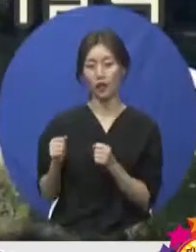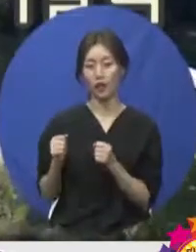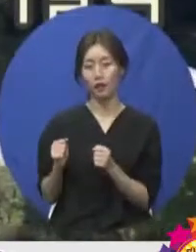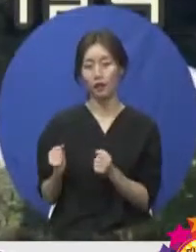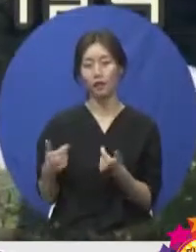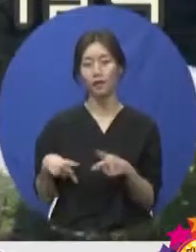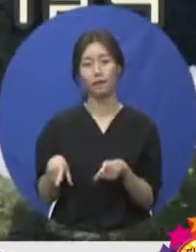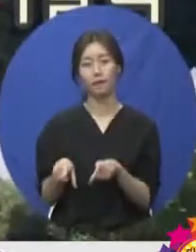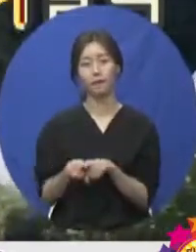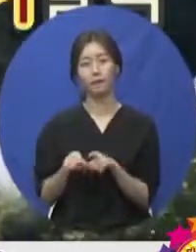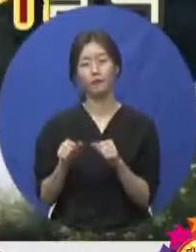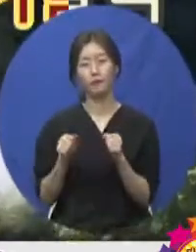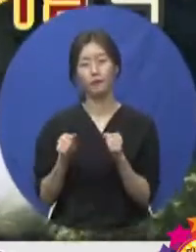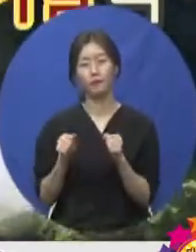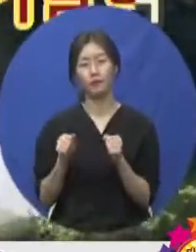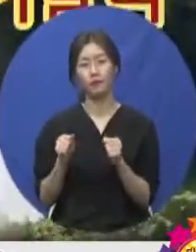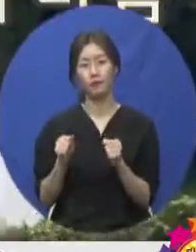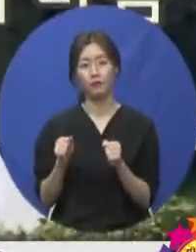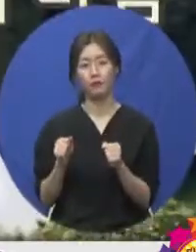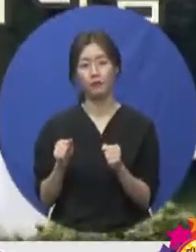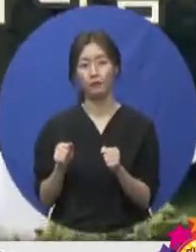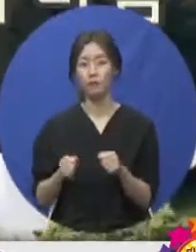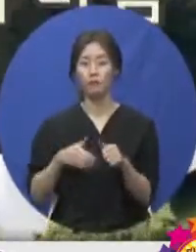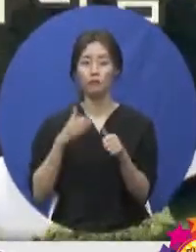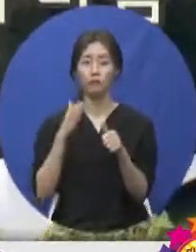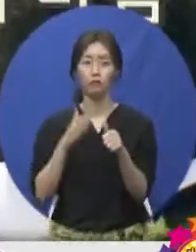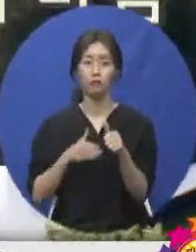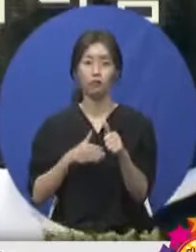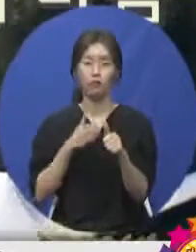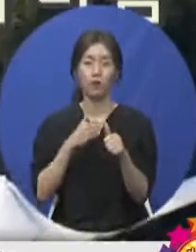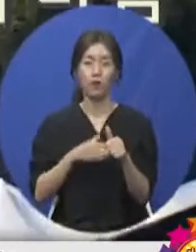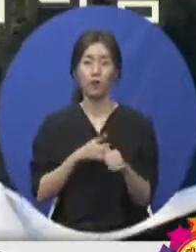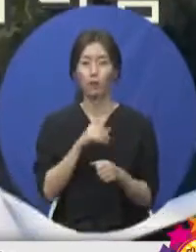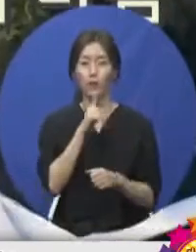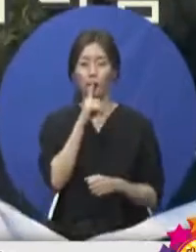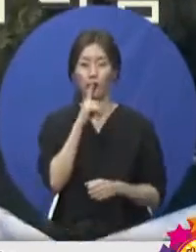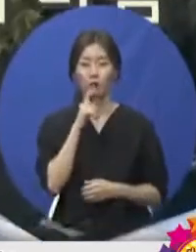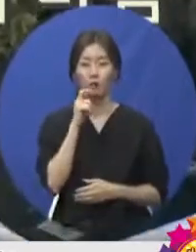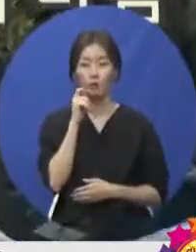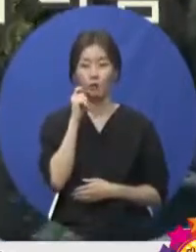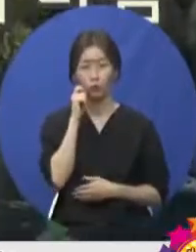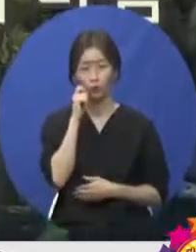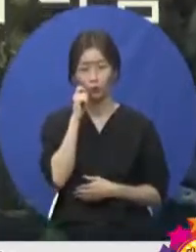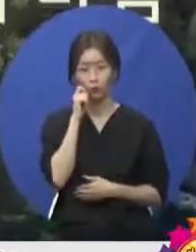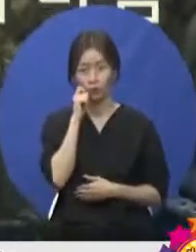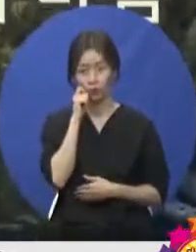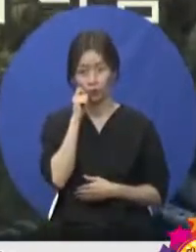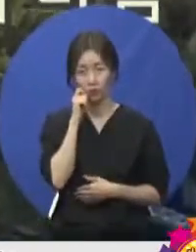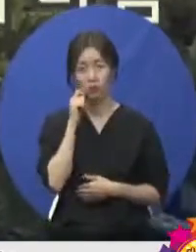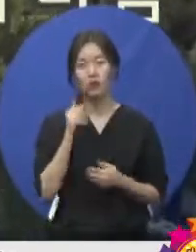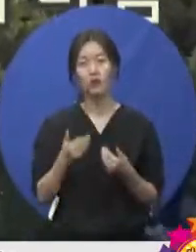내 곁에 있어 달라 말도 못하고